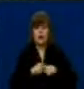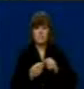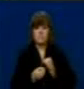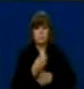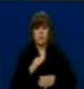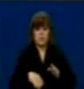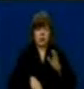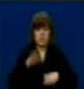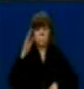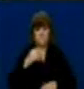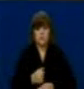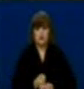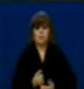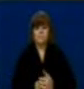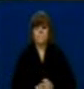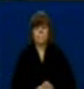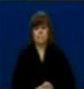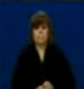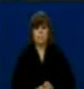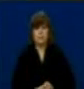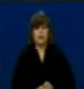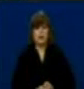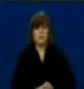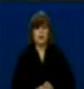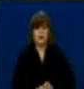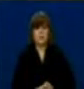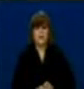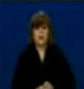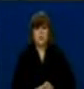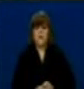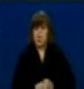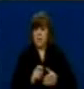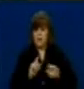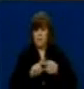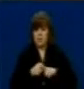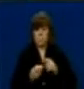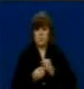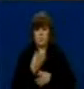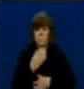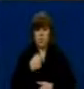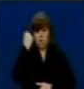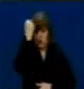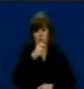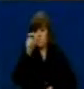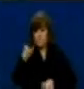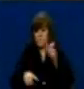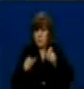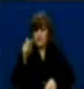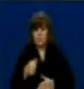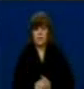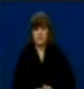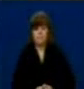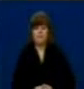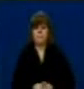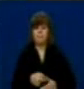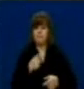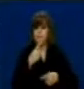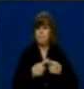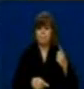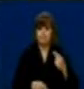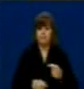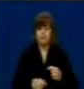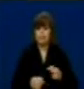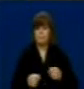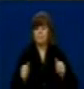i lartë se 1/3 e brutoproduktit vendor. Brutoprodukti vendor për kokë banorin Kosovë është sa 1/9 e mesatarës të vendeve